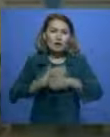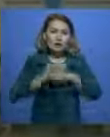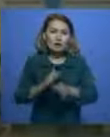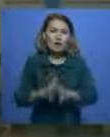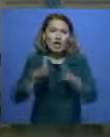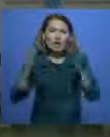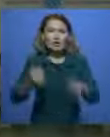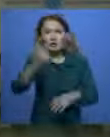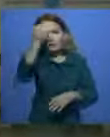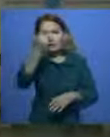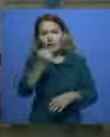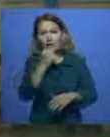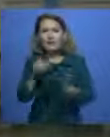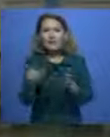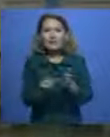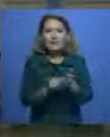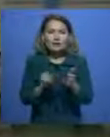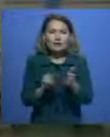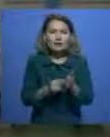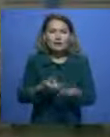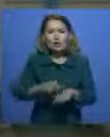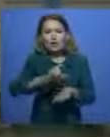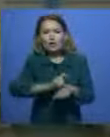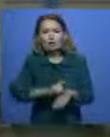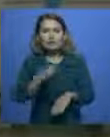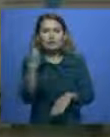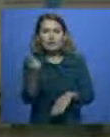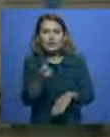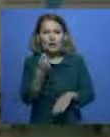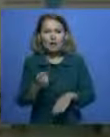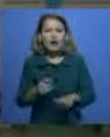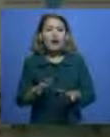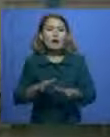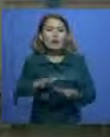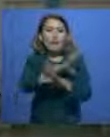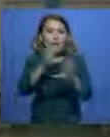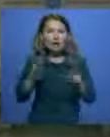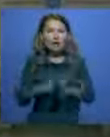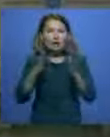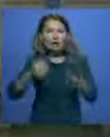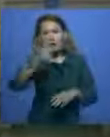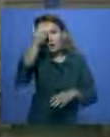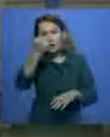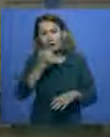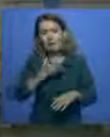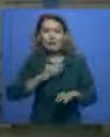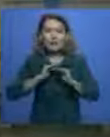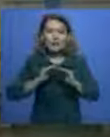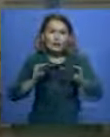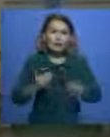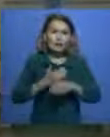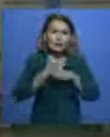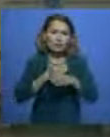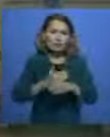атыр, пенсиямыз апекунстып аламын өзім. Рахмет, барлық сынаты әлеуметтік жағынан жақсы.